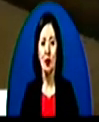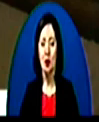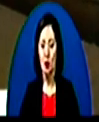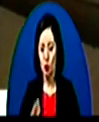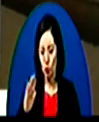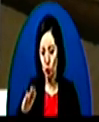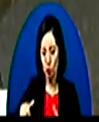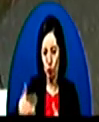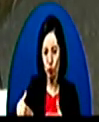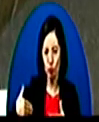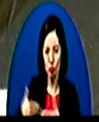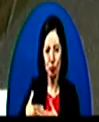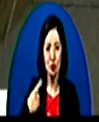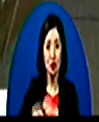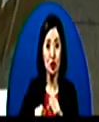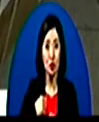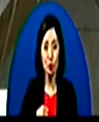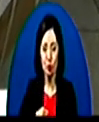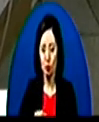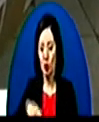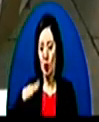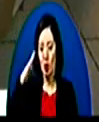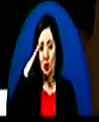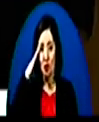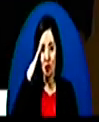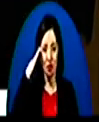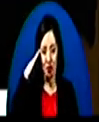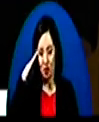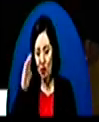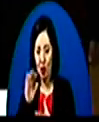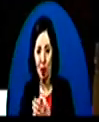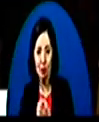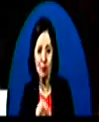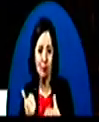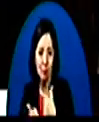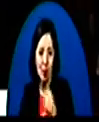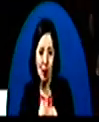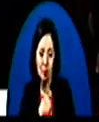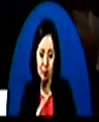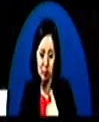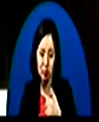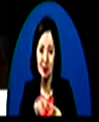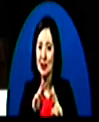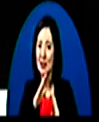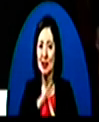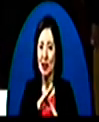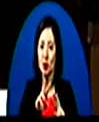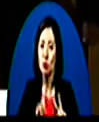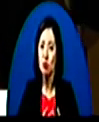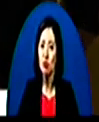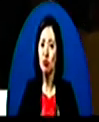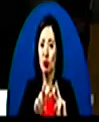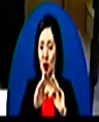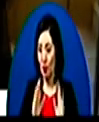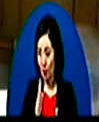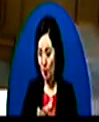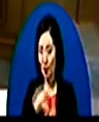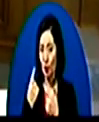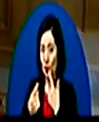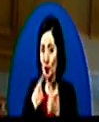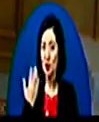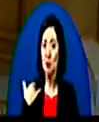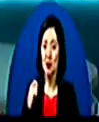Сүүлийн жилүүдэд хоёр орны батлан хамгаалах салбарын хамтын ажиллагаа тасралтгүй өргөжин хөгжиж байгааг энэ үеэр талууд хэлж байна.